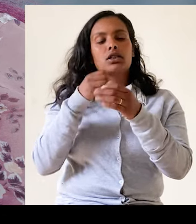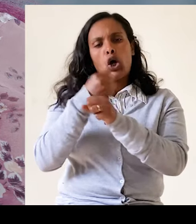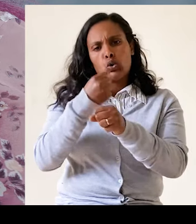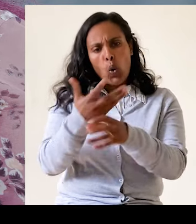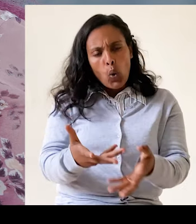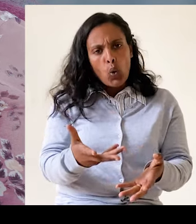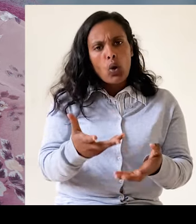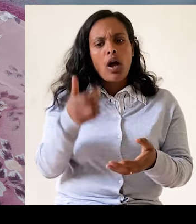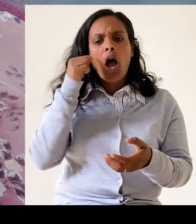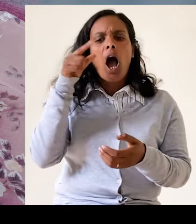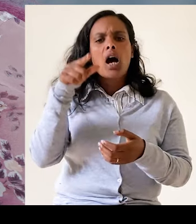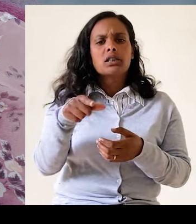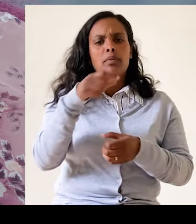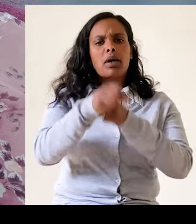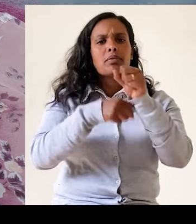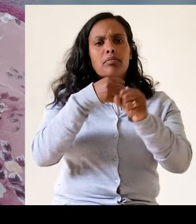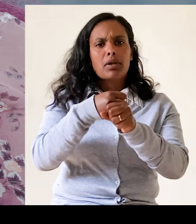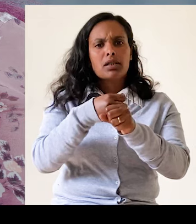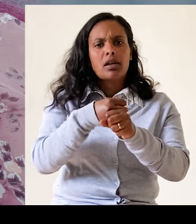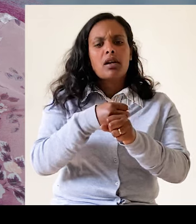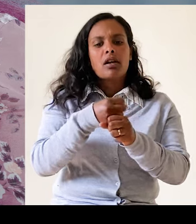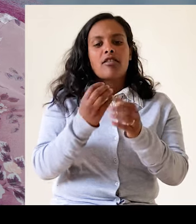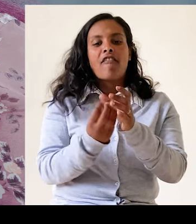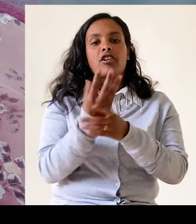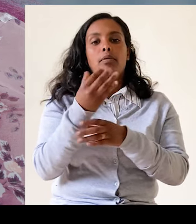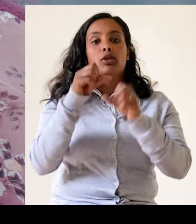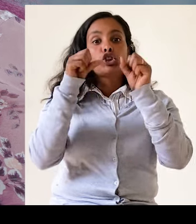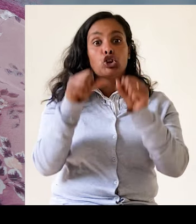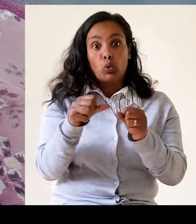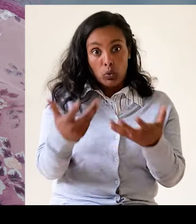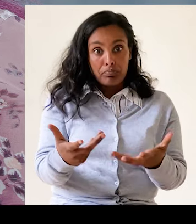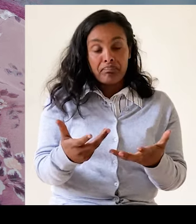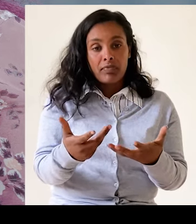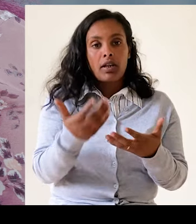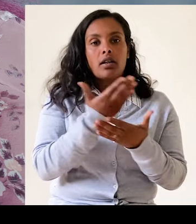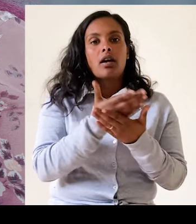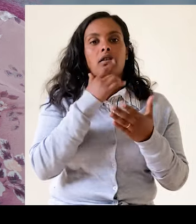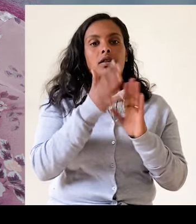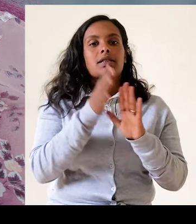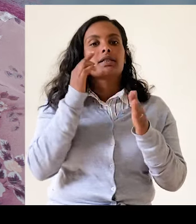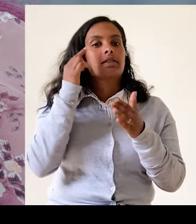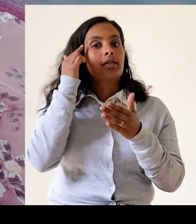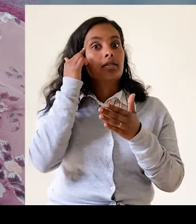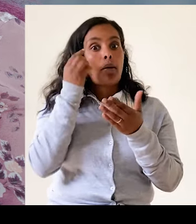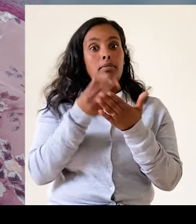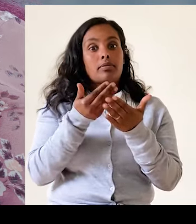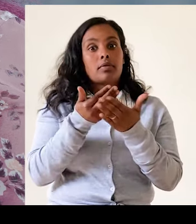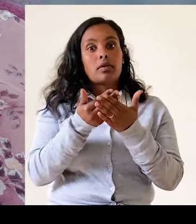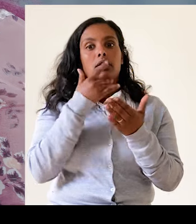ሰርቶ አንቺ በእድሜሽ ብትሰሪ ልታፈሪ የምትችዩ ነገር ይሰላና አለ